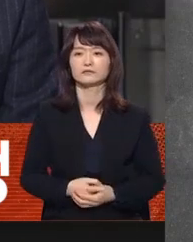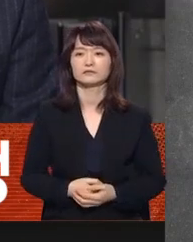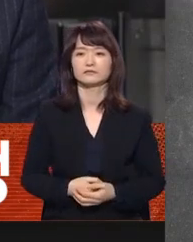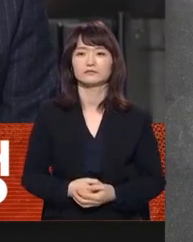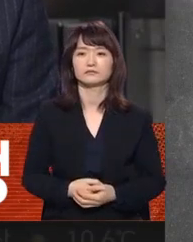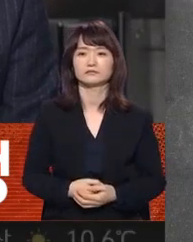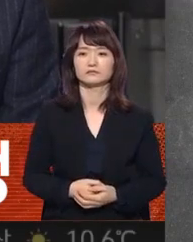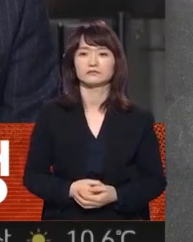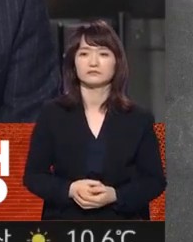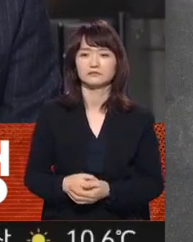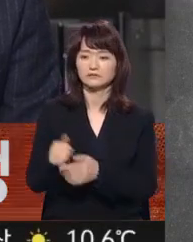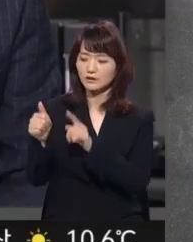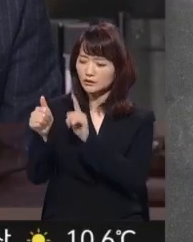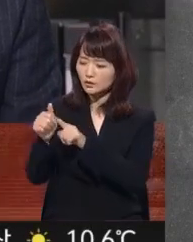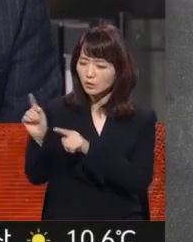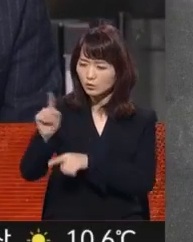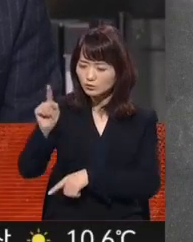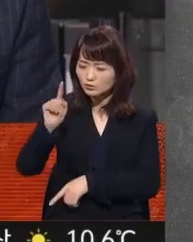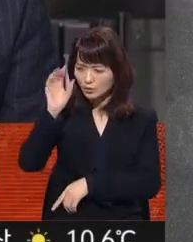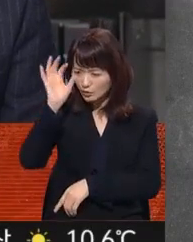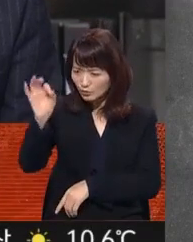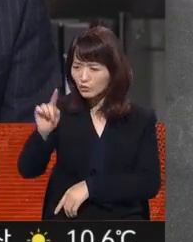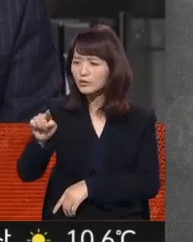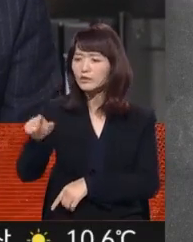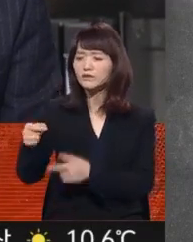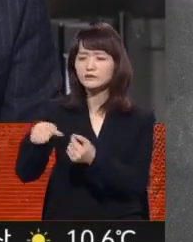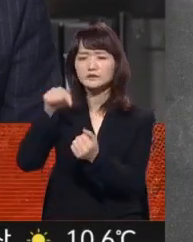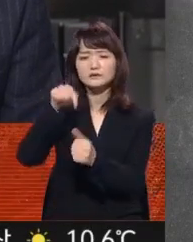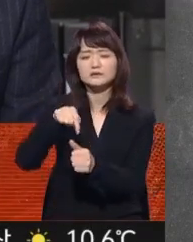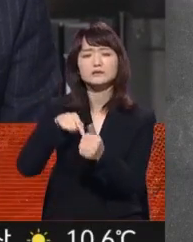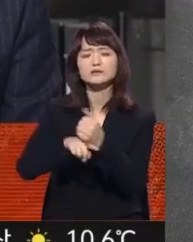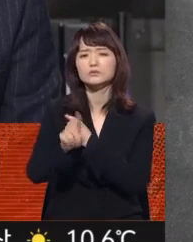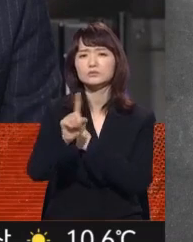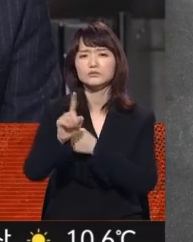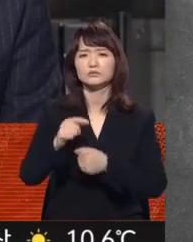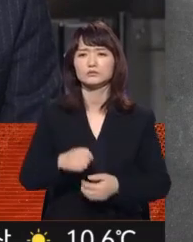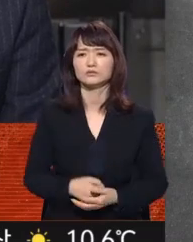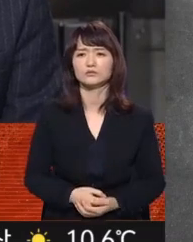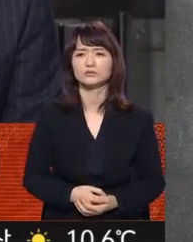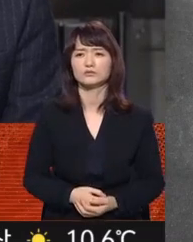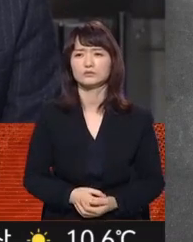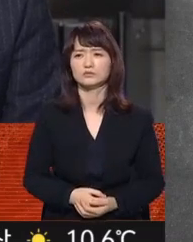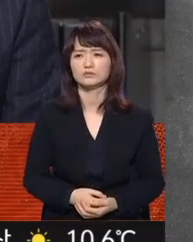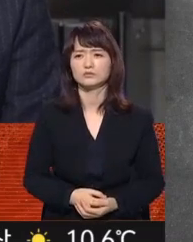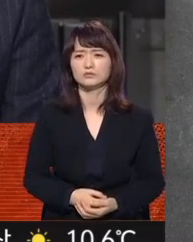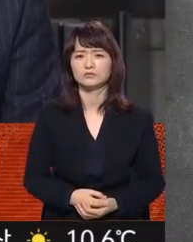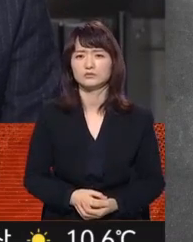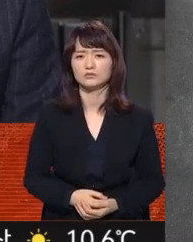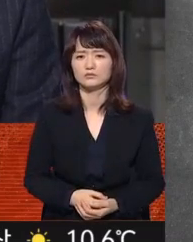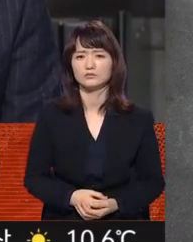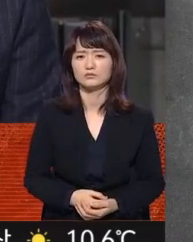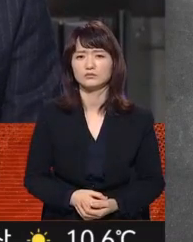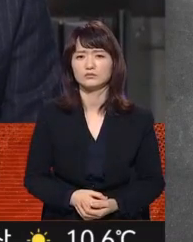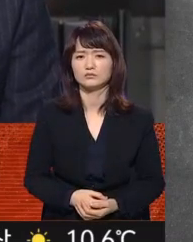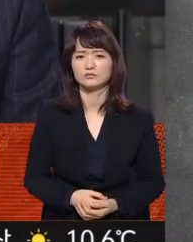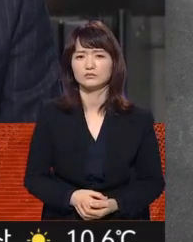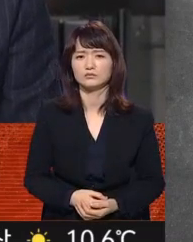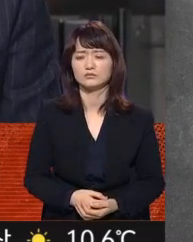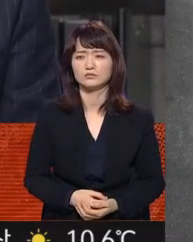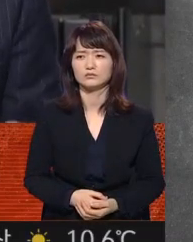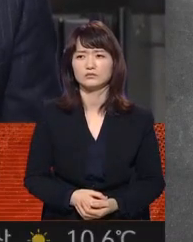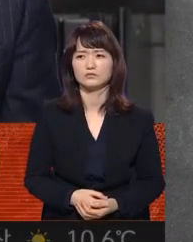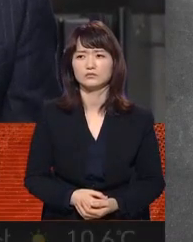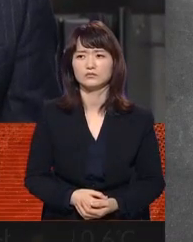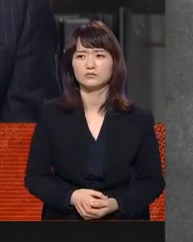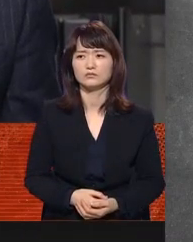얘가 도대체 어디서 뭘 보고 이런 짓을 했는지 모르겠지만 너무 진짜 말도 안 나오네요